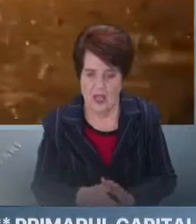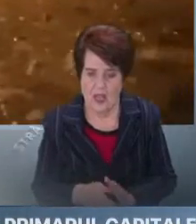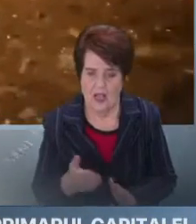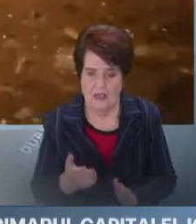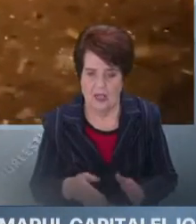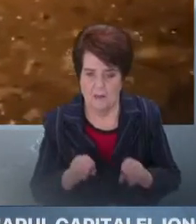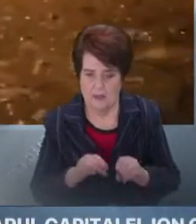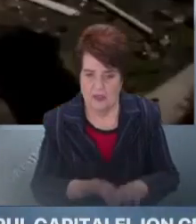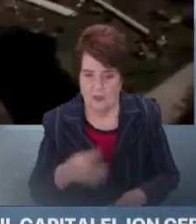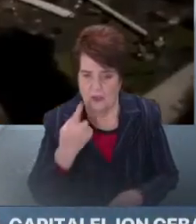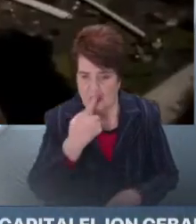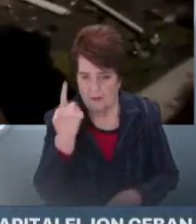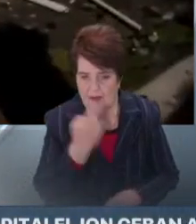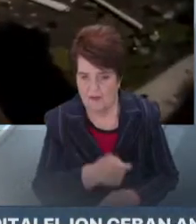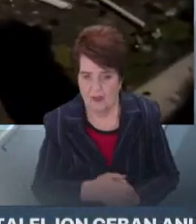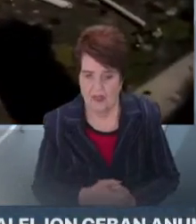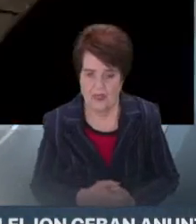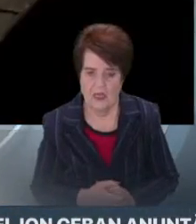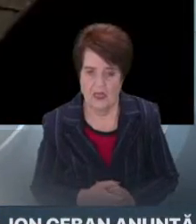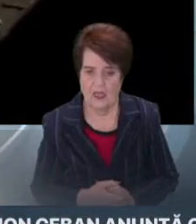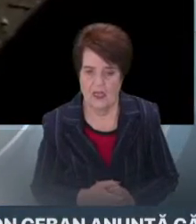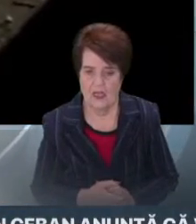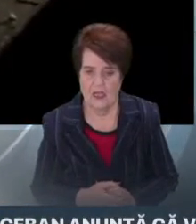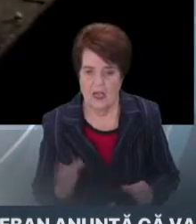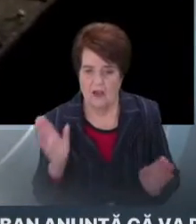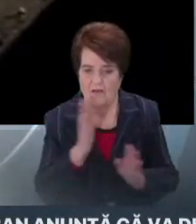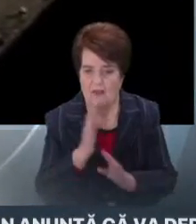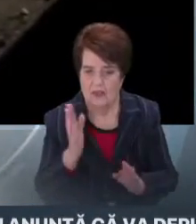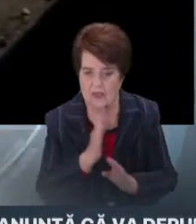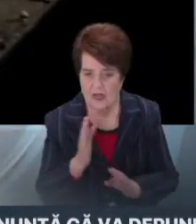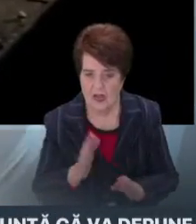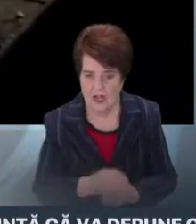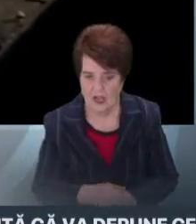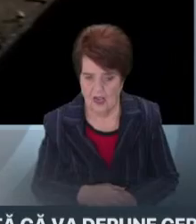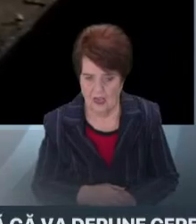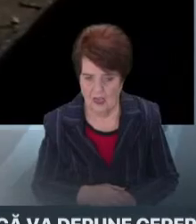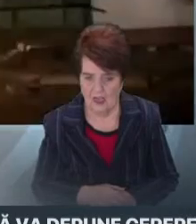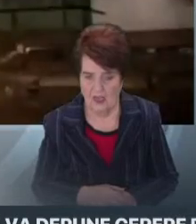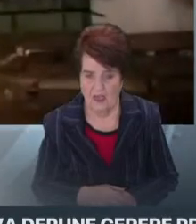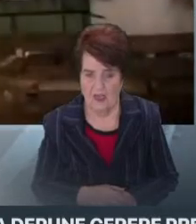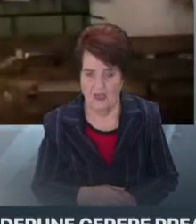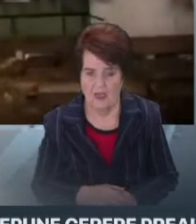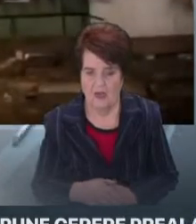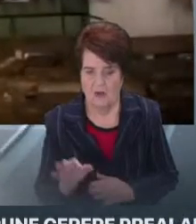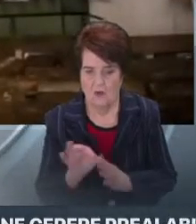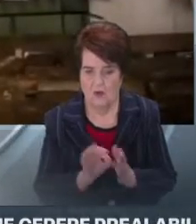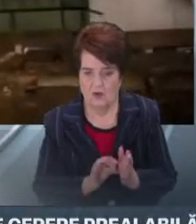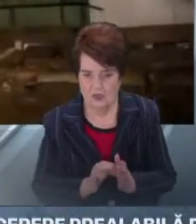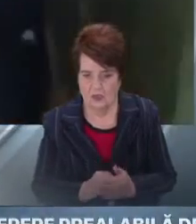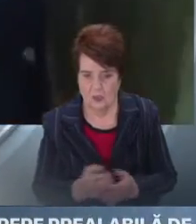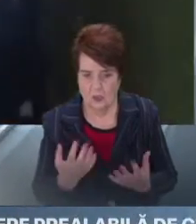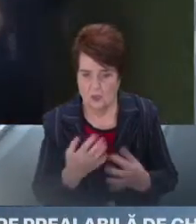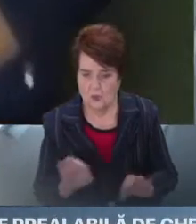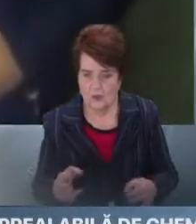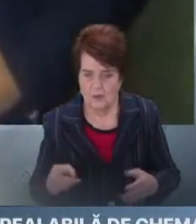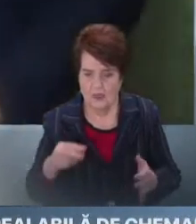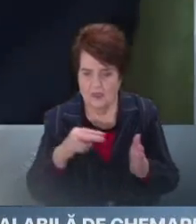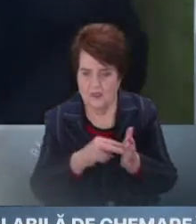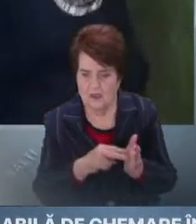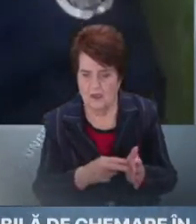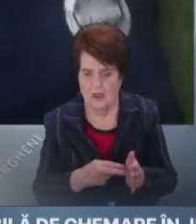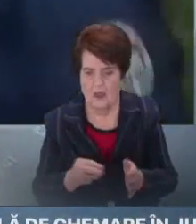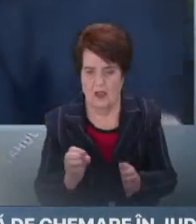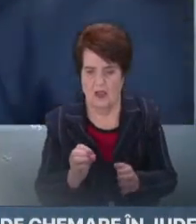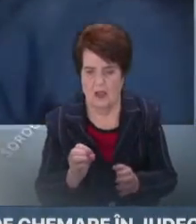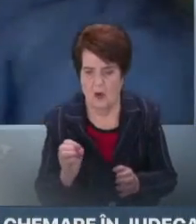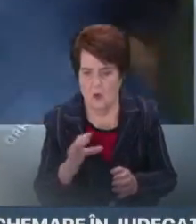de prevenire sunt ventilarea, deci deschiderea, aerisirea urgentă, nu se permite conectarea luminii sau